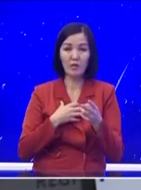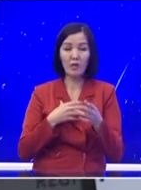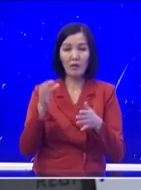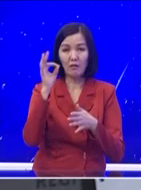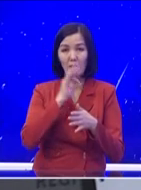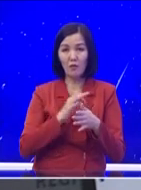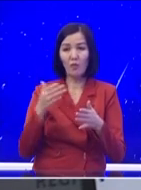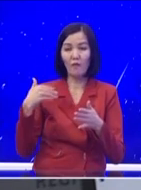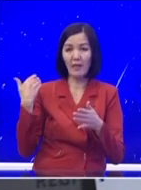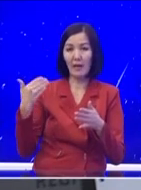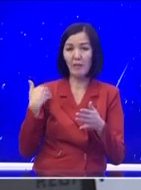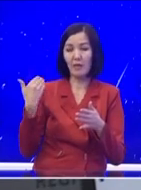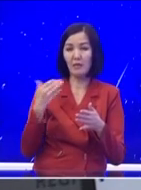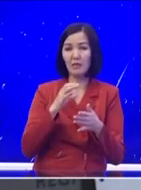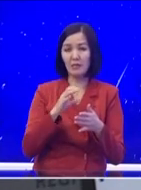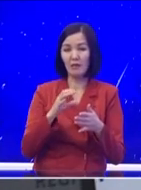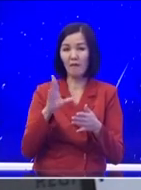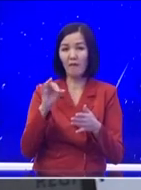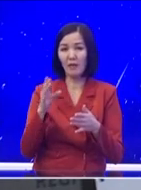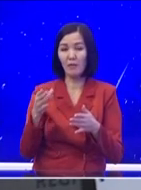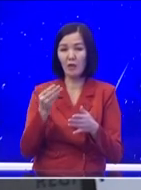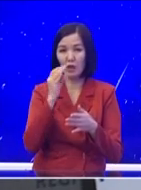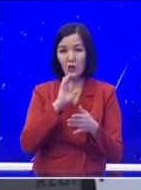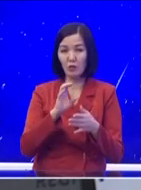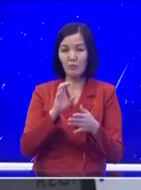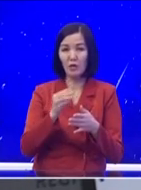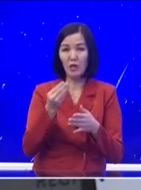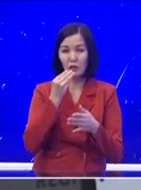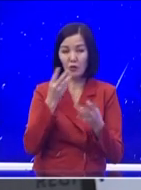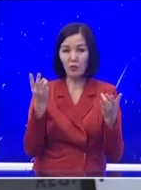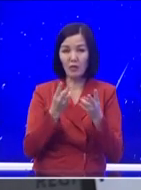Дәрумендерді, С-витамин көп препараттарды пайдалану керек.